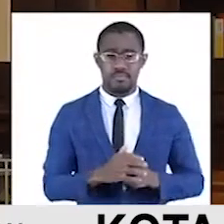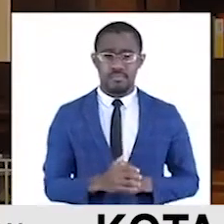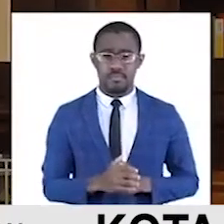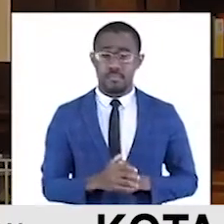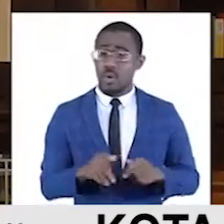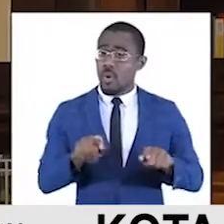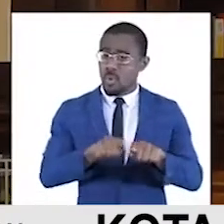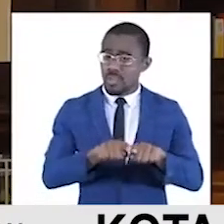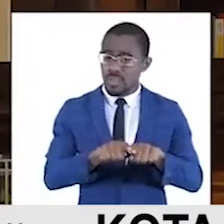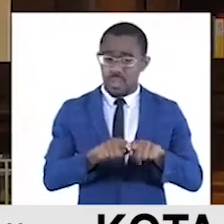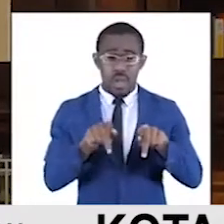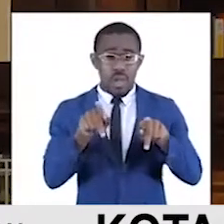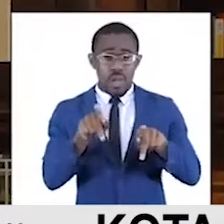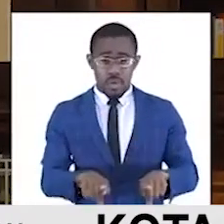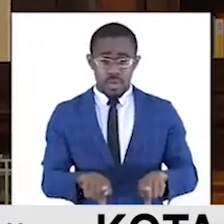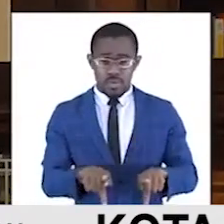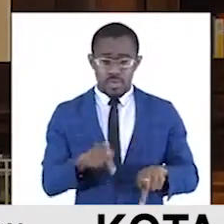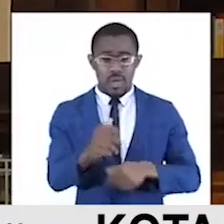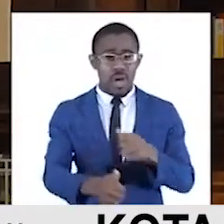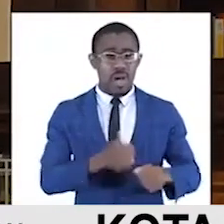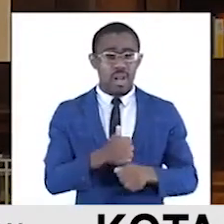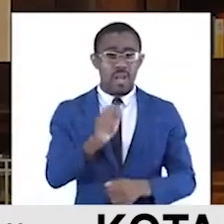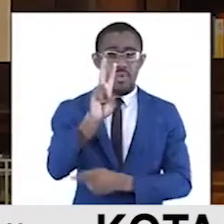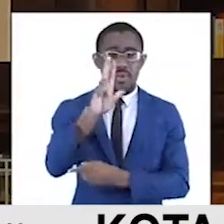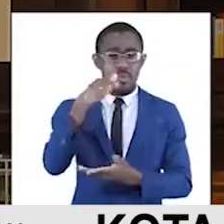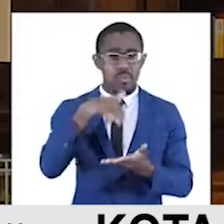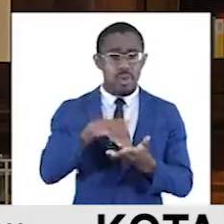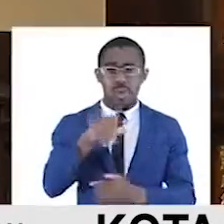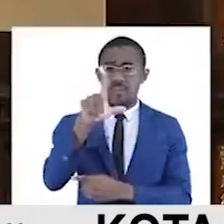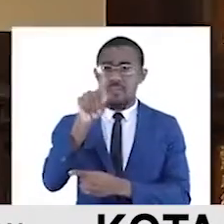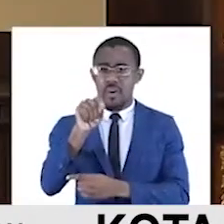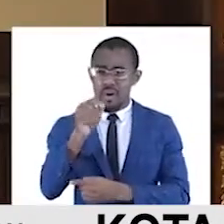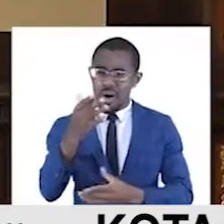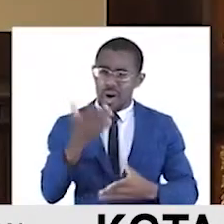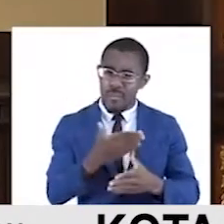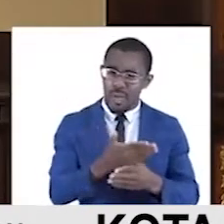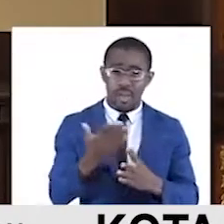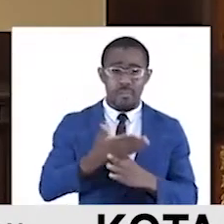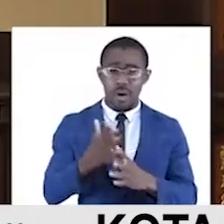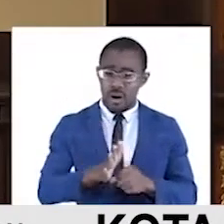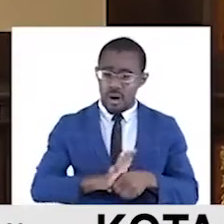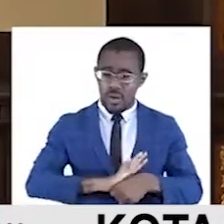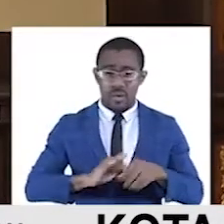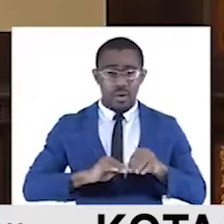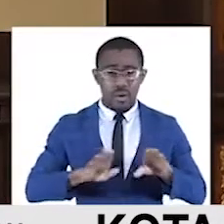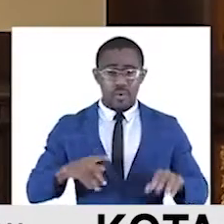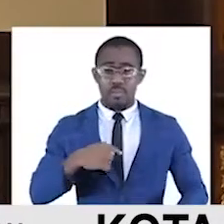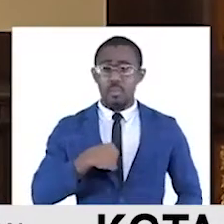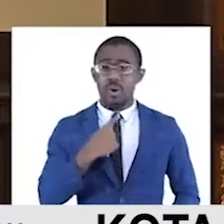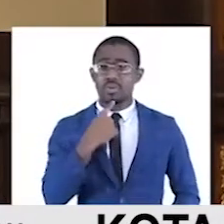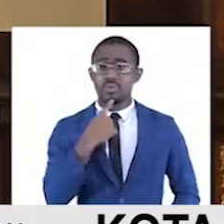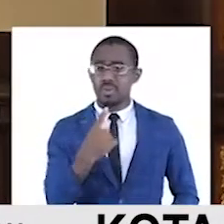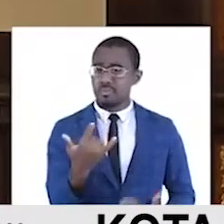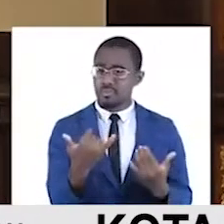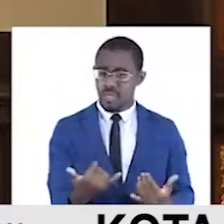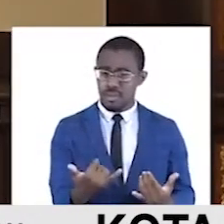kakuse batobe batobe batobe kwe yako behaji mene ntoka mwa 50,000 ye mba ya gouvernement wa